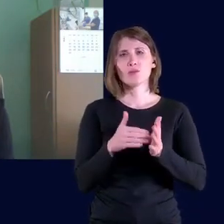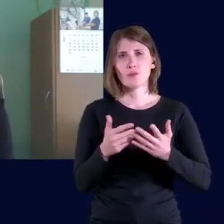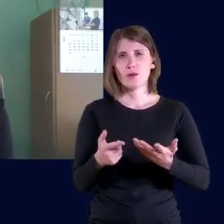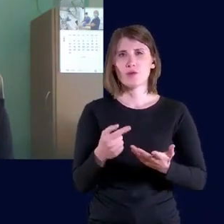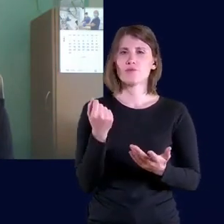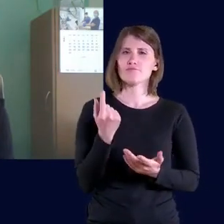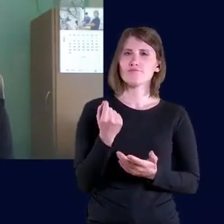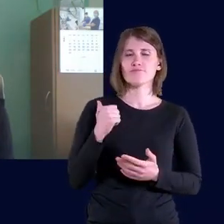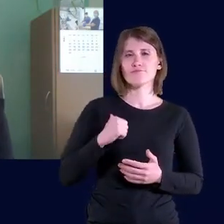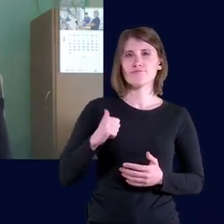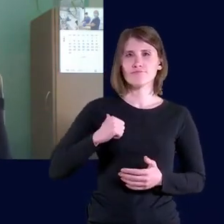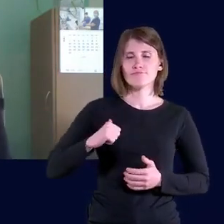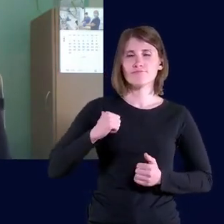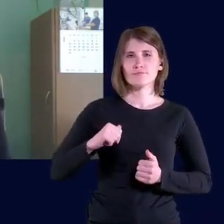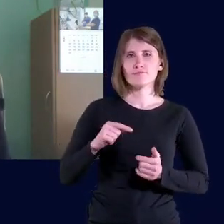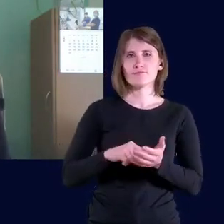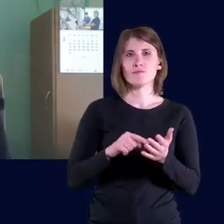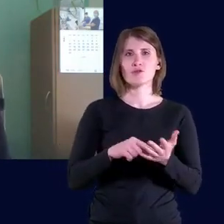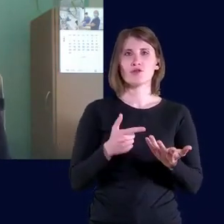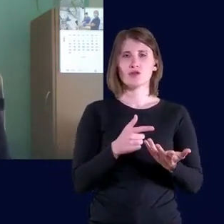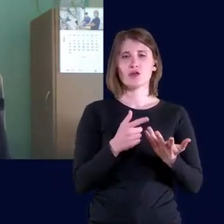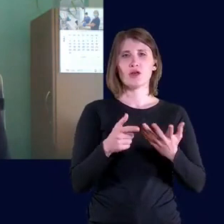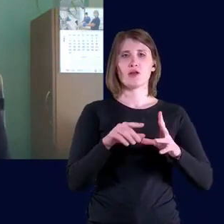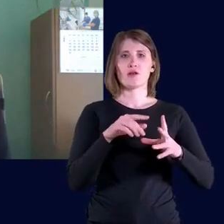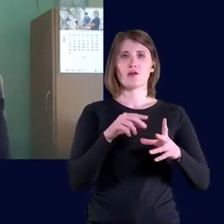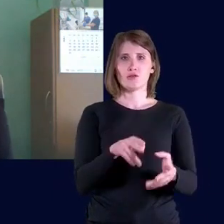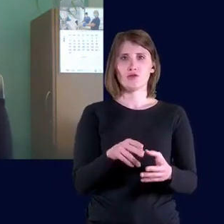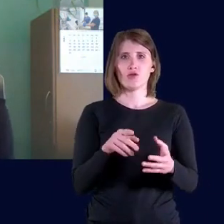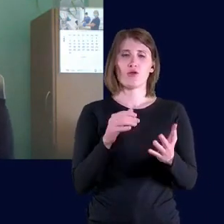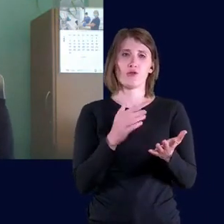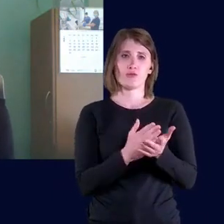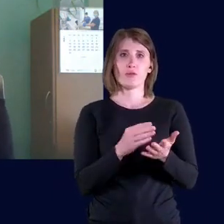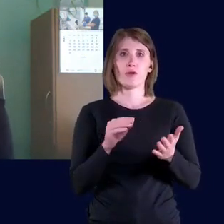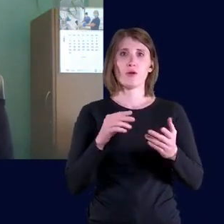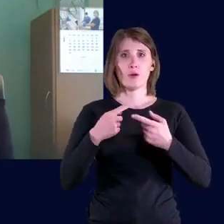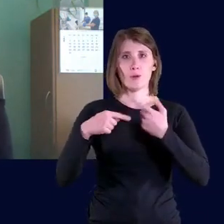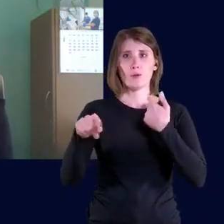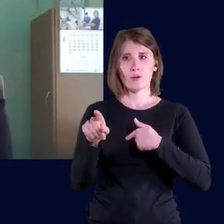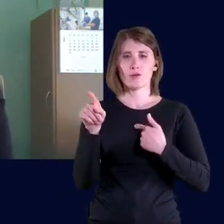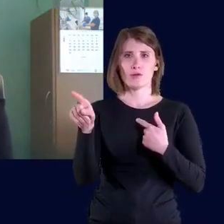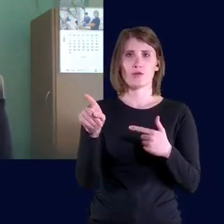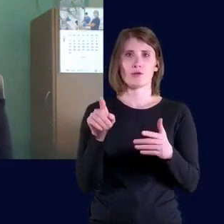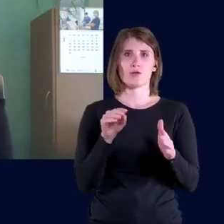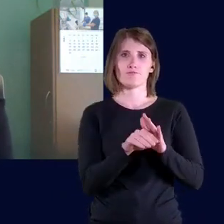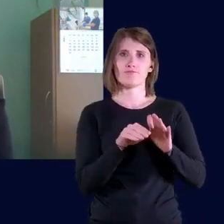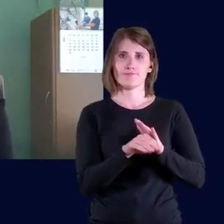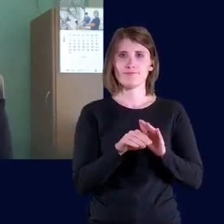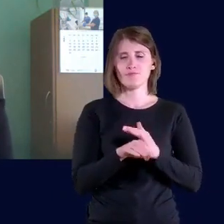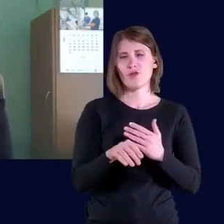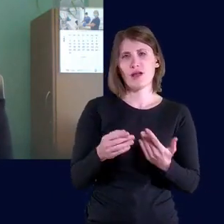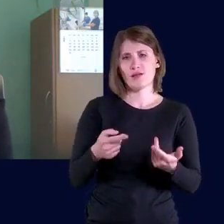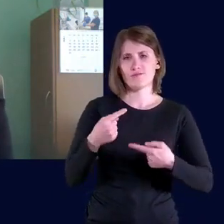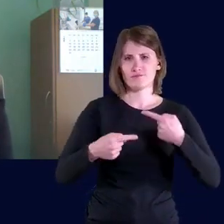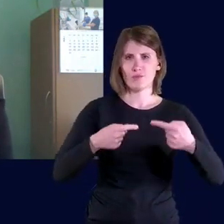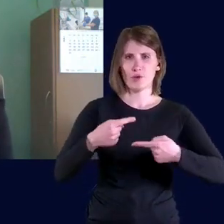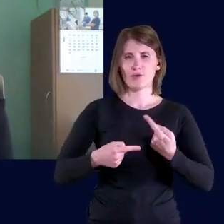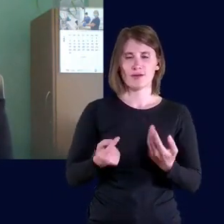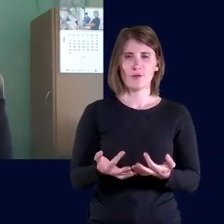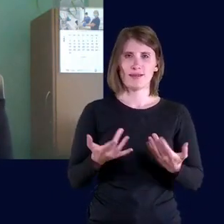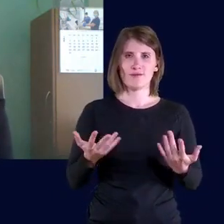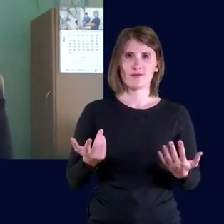jeszcze chwilę zanim zasoby nasze zaczęły być indeksowane ale to jest bardzo prosty proces